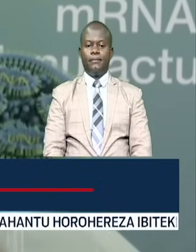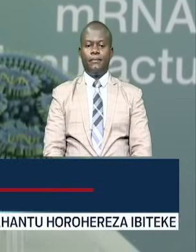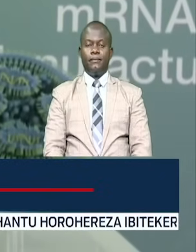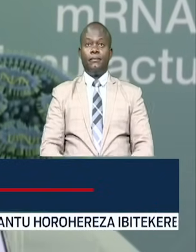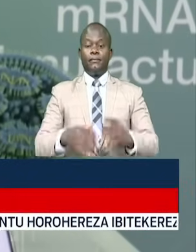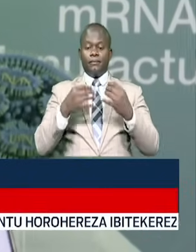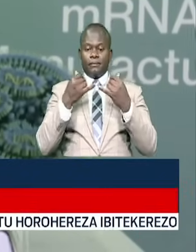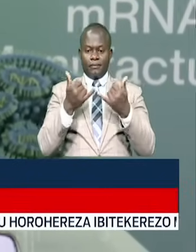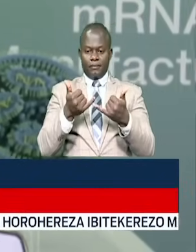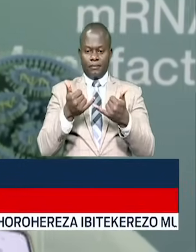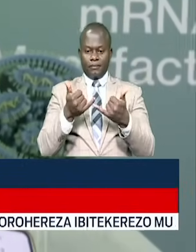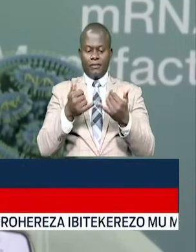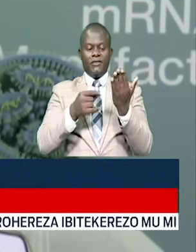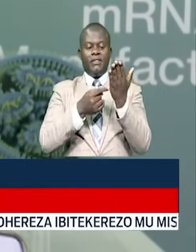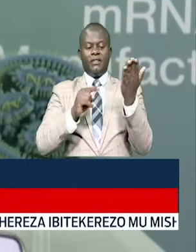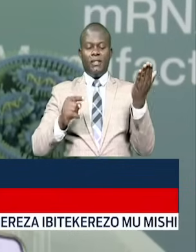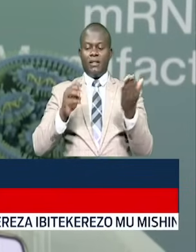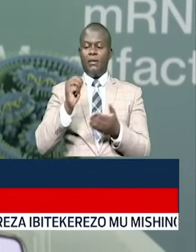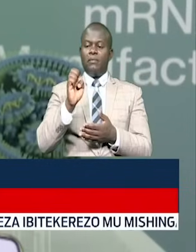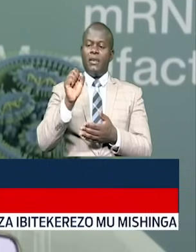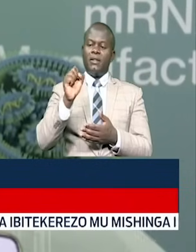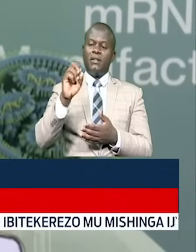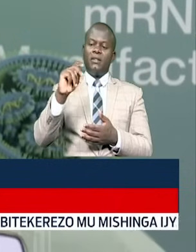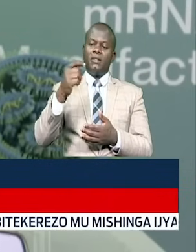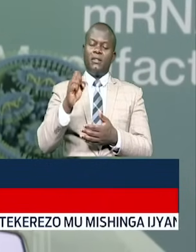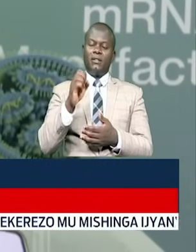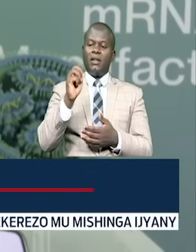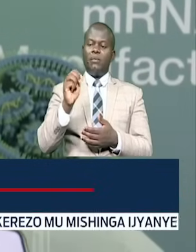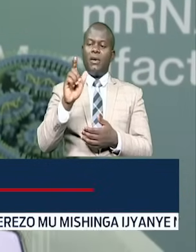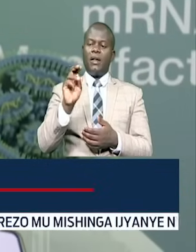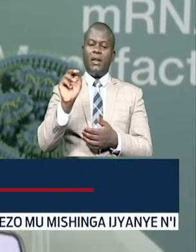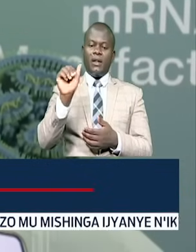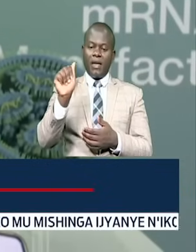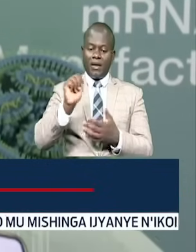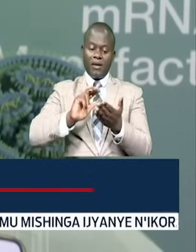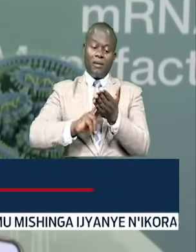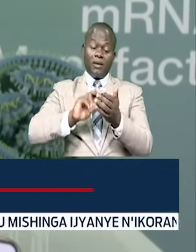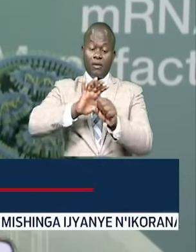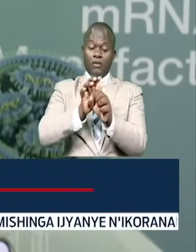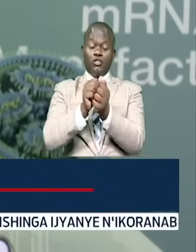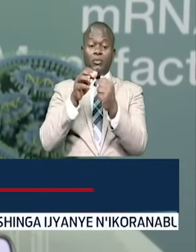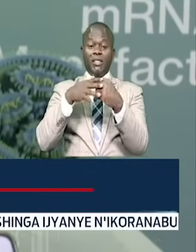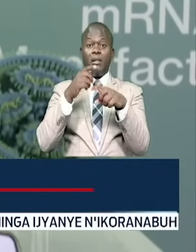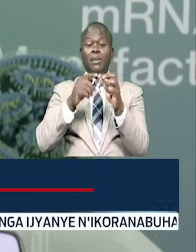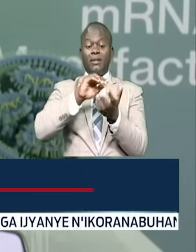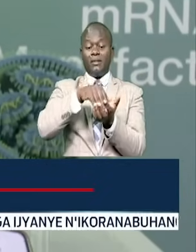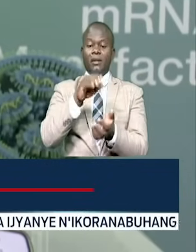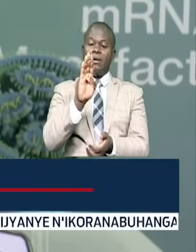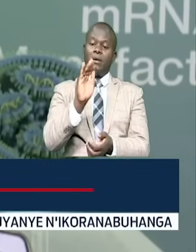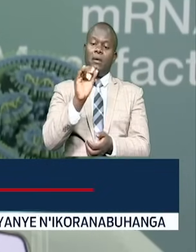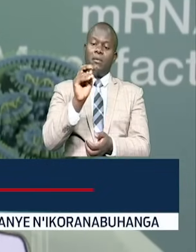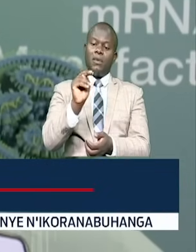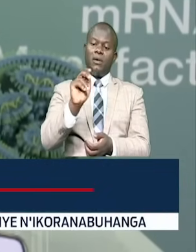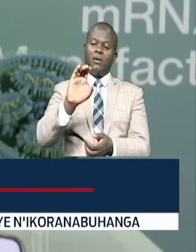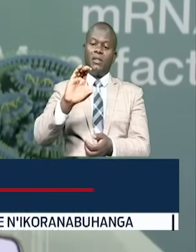ubu ikoranabuhanga rya messenger RNA ryemejwe ni iry'urukingo rwa COVID-19, ariko ikigo cya BioNTech kiri no muri gahunda